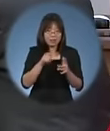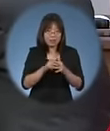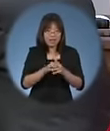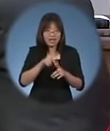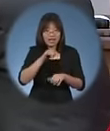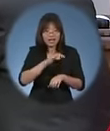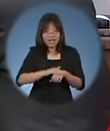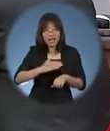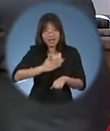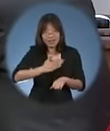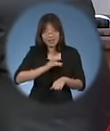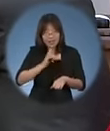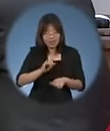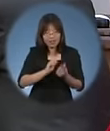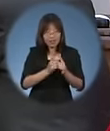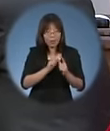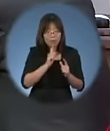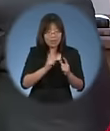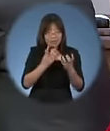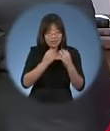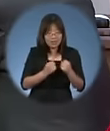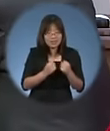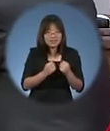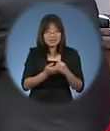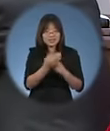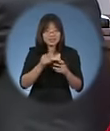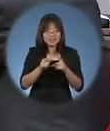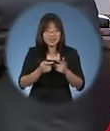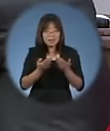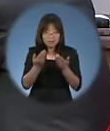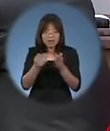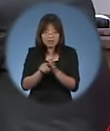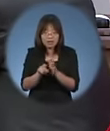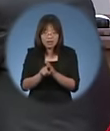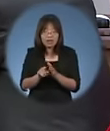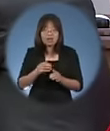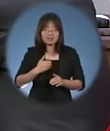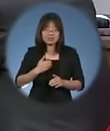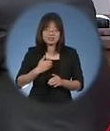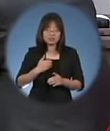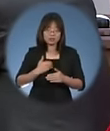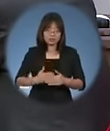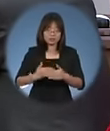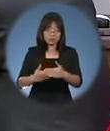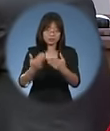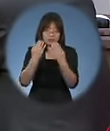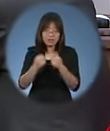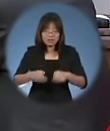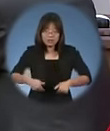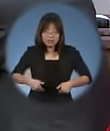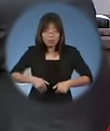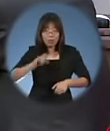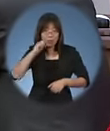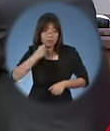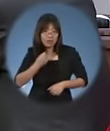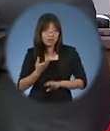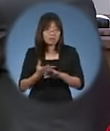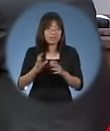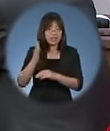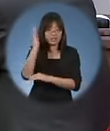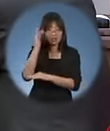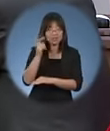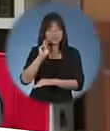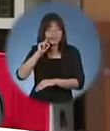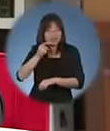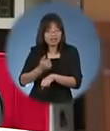말이 많은 거고요. 그럼요. 네. 그들을 납득시키려면 네. 그만큼 어려웠다. 네. 하긴 외국 이야기는 좀 틀린